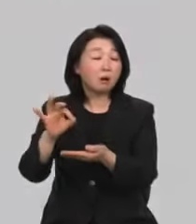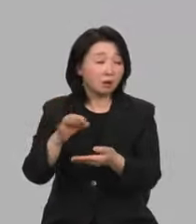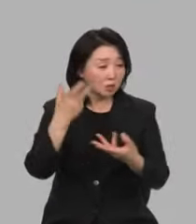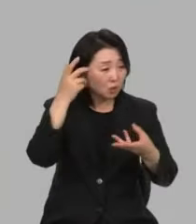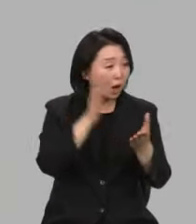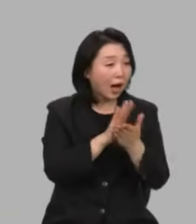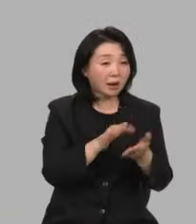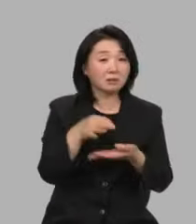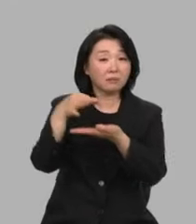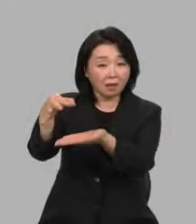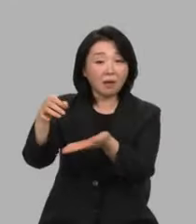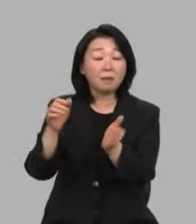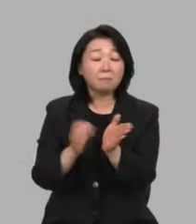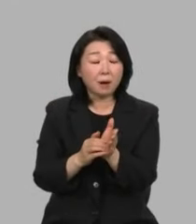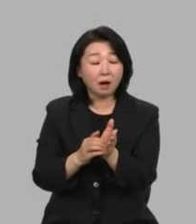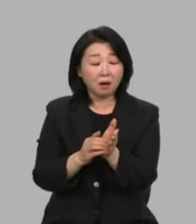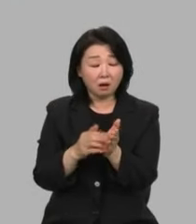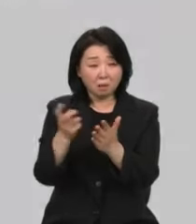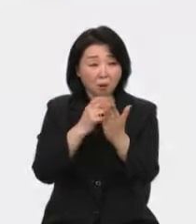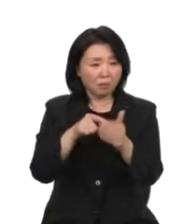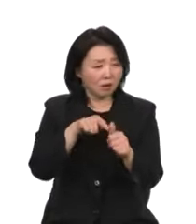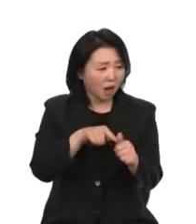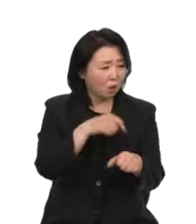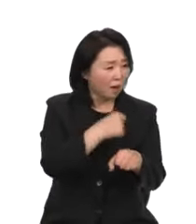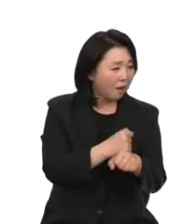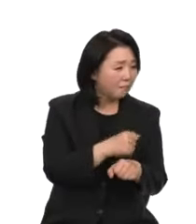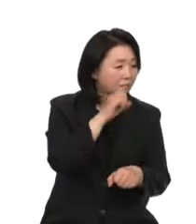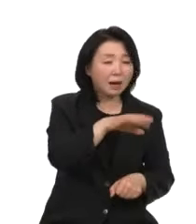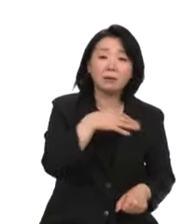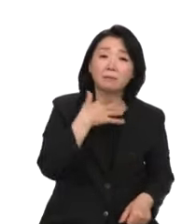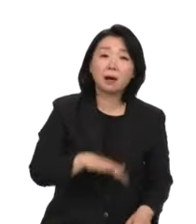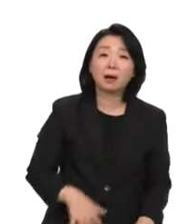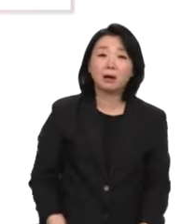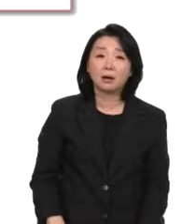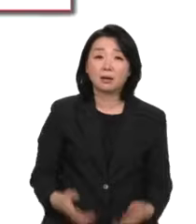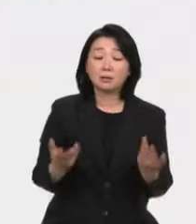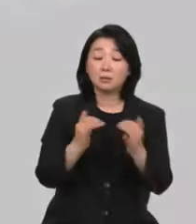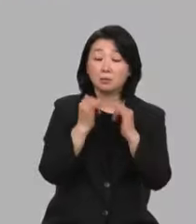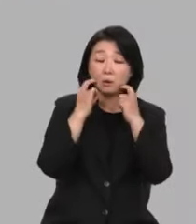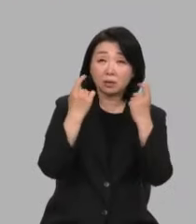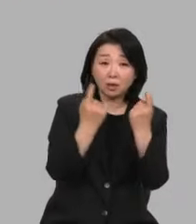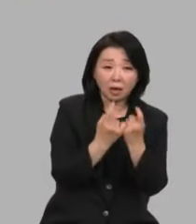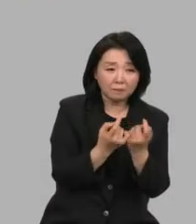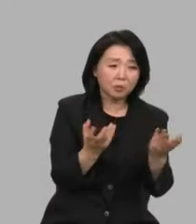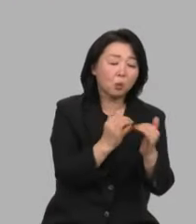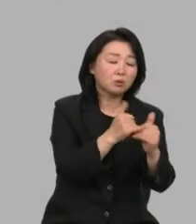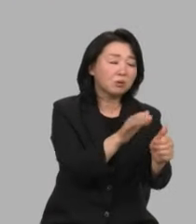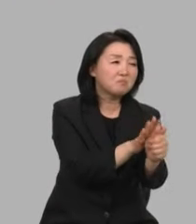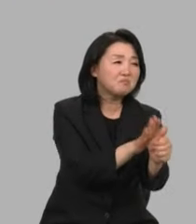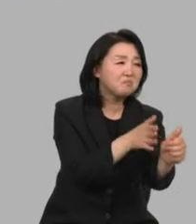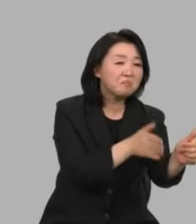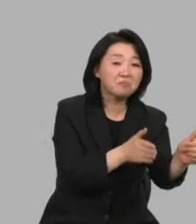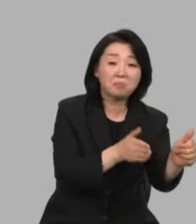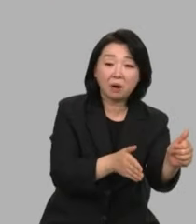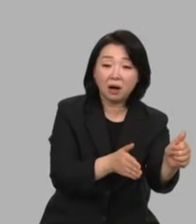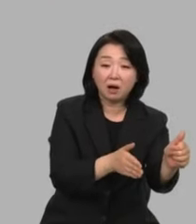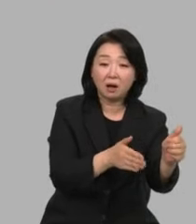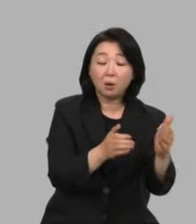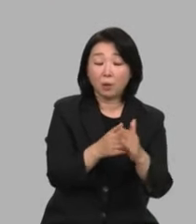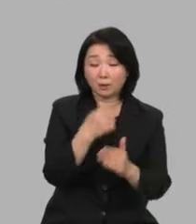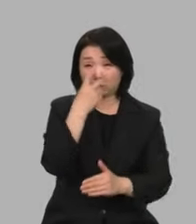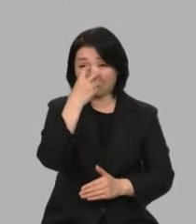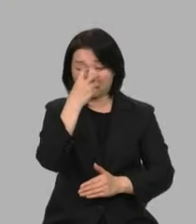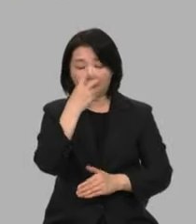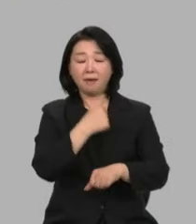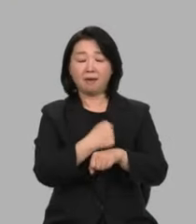법인이 강요한 적은 없다고 주장했습니다. 다만 직원 개인이 동료에게 권했을 순 있다며 진위 조사와